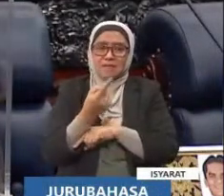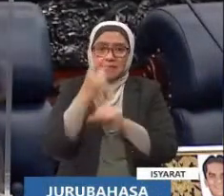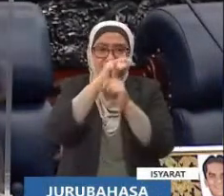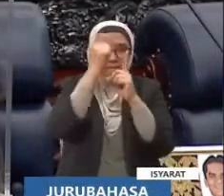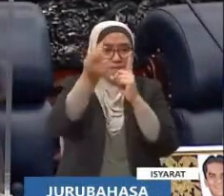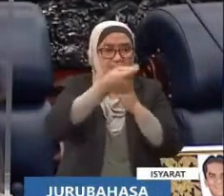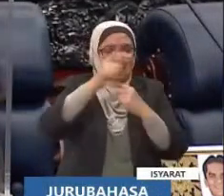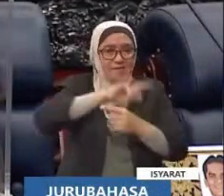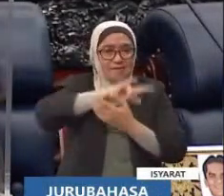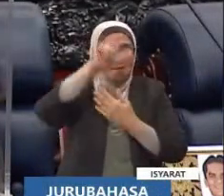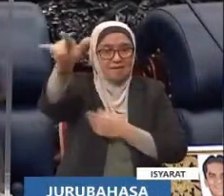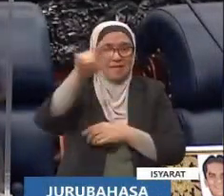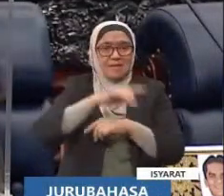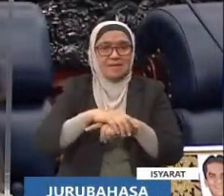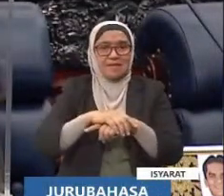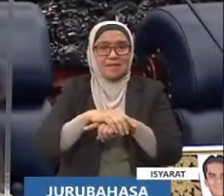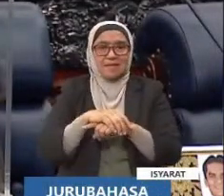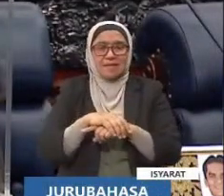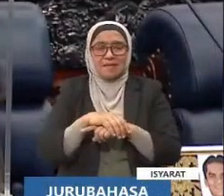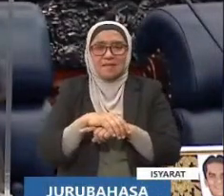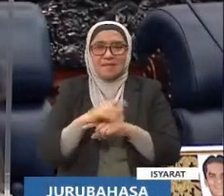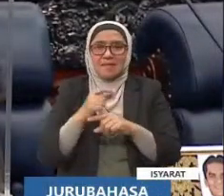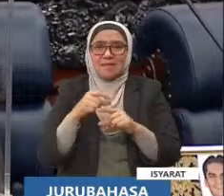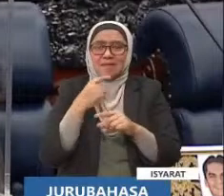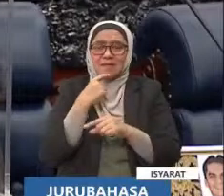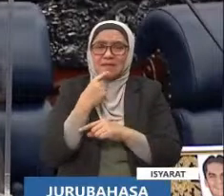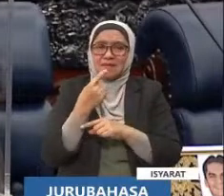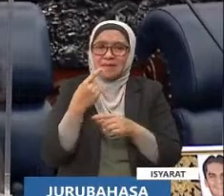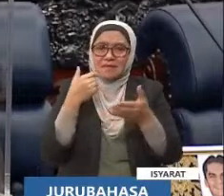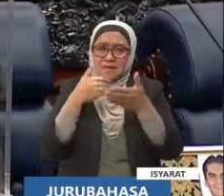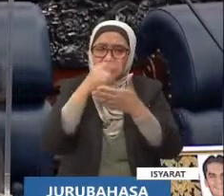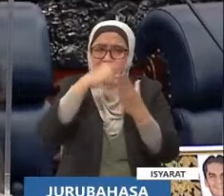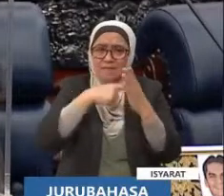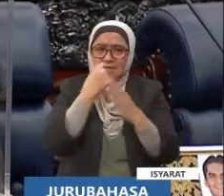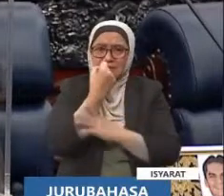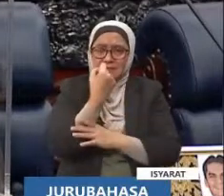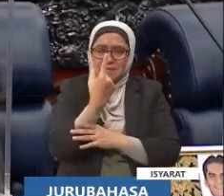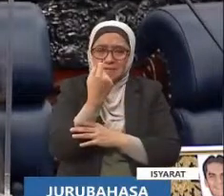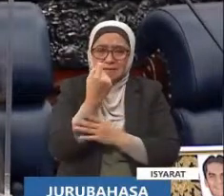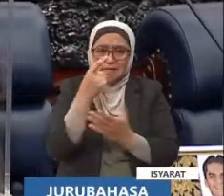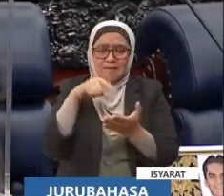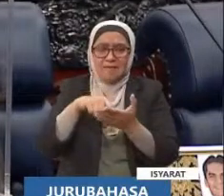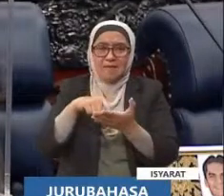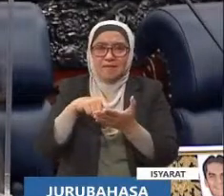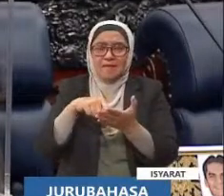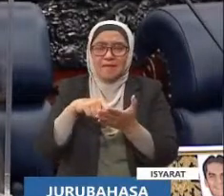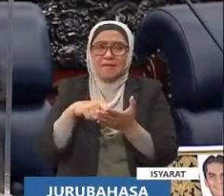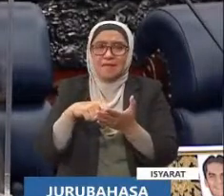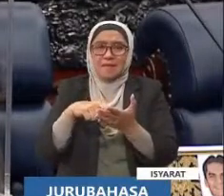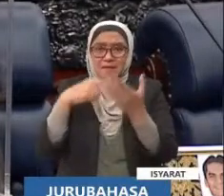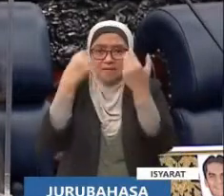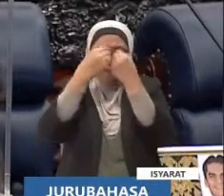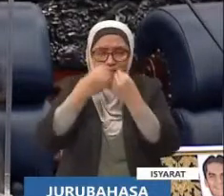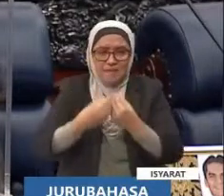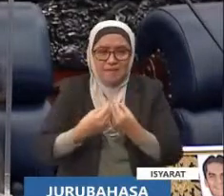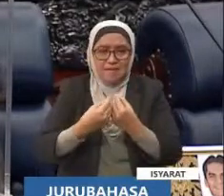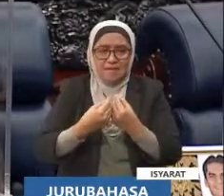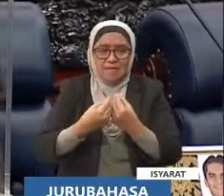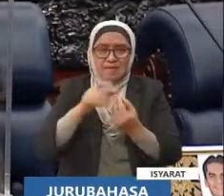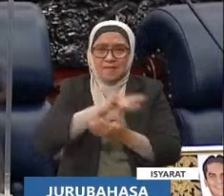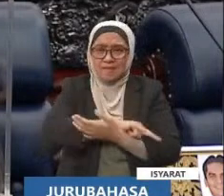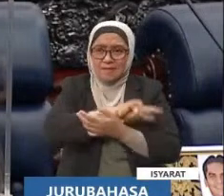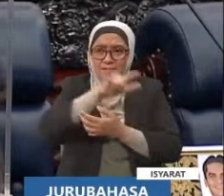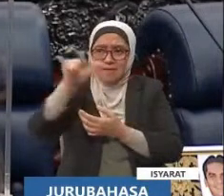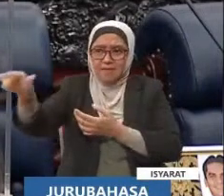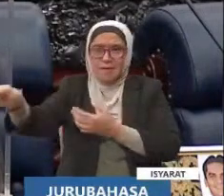Ogabel tahun ini mafco mendapati kebanyakan perbankan di atas Semenanjung dan Sarawak free katkan harga